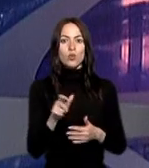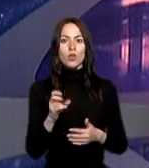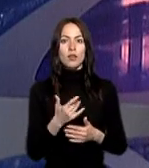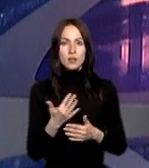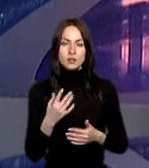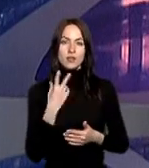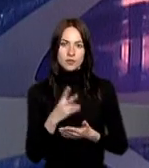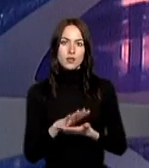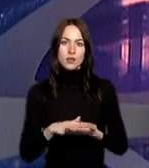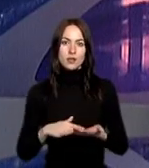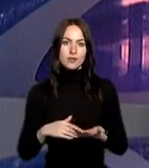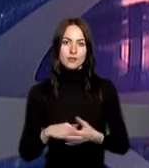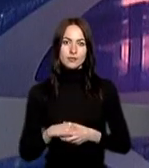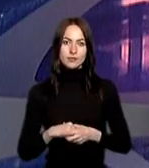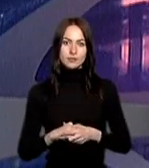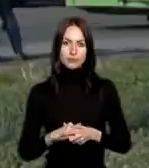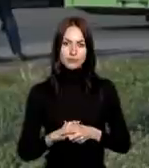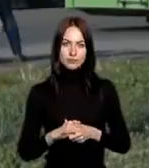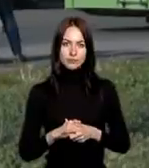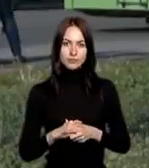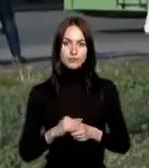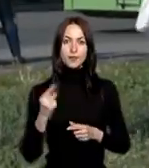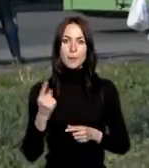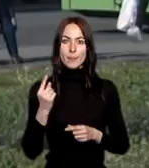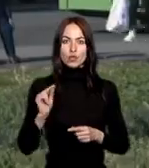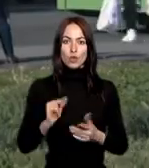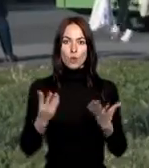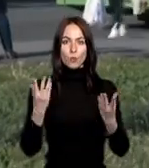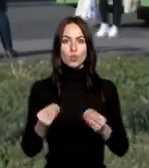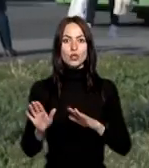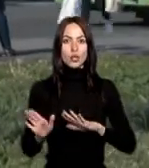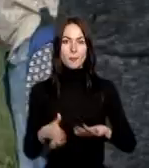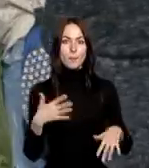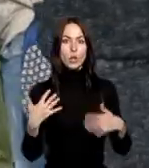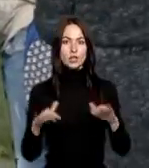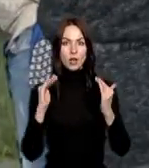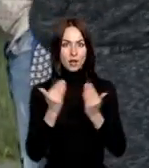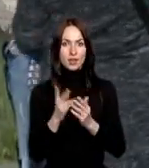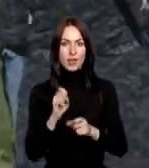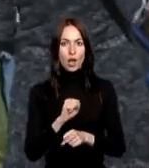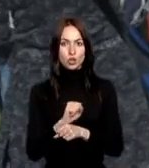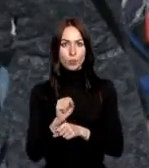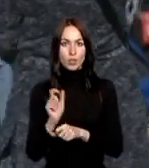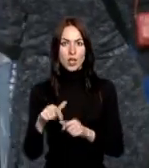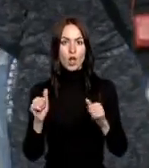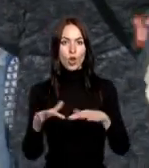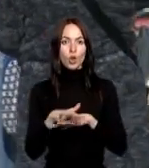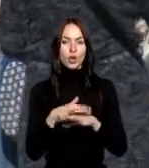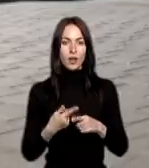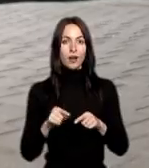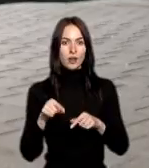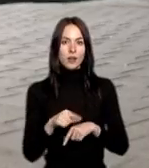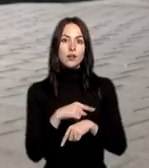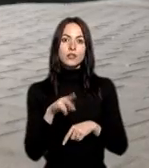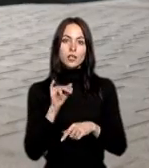– у сюжеті Маргарити Дешкіної. Перший робочий день після послаблення карантину. На зупинках – скупчення людей. Так у годину пік